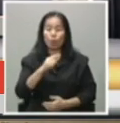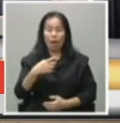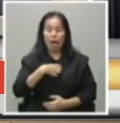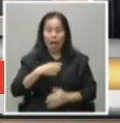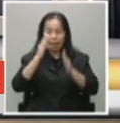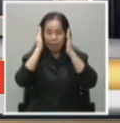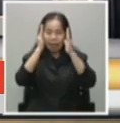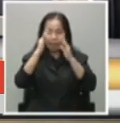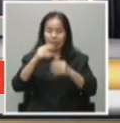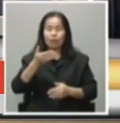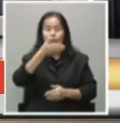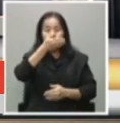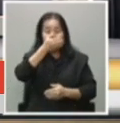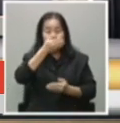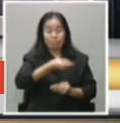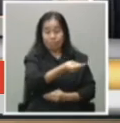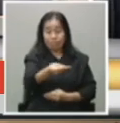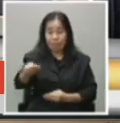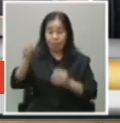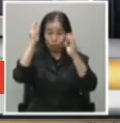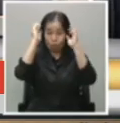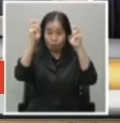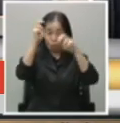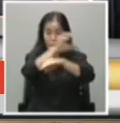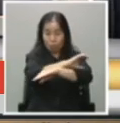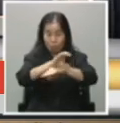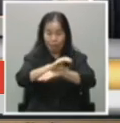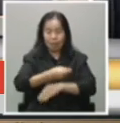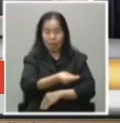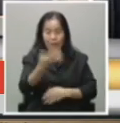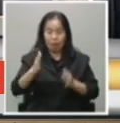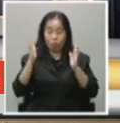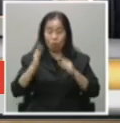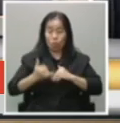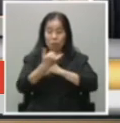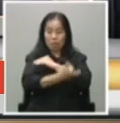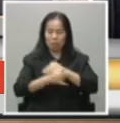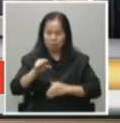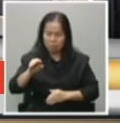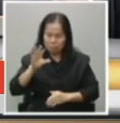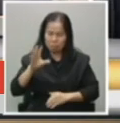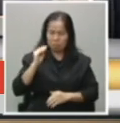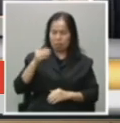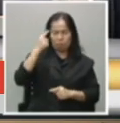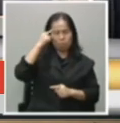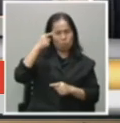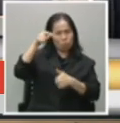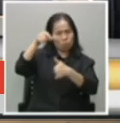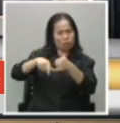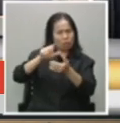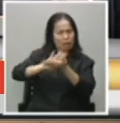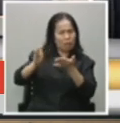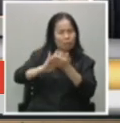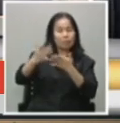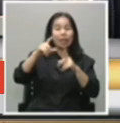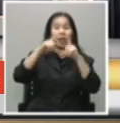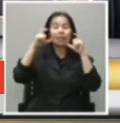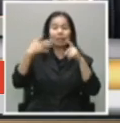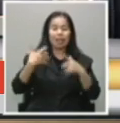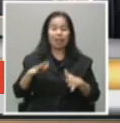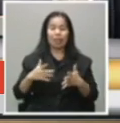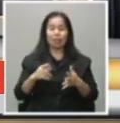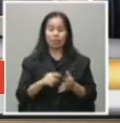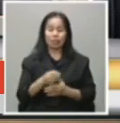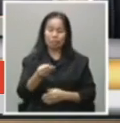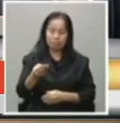ากให้ประชาชนที่สถานีรถไฟฟ้าแต่พอชาวต่างชาติไม่รับเพราะอาจไม่มั่นใจในความสะอาดของหน้ากากที่รับมือจากท่านรัฐม